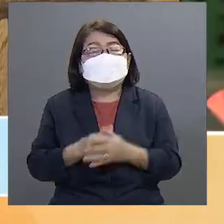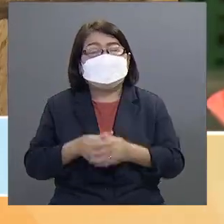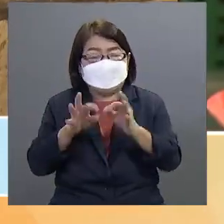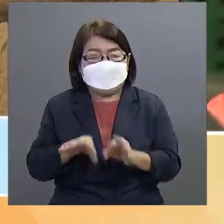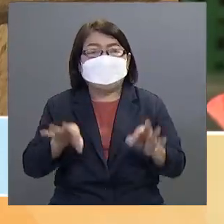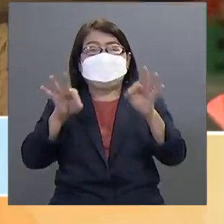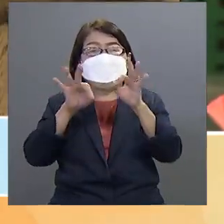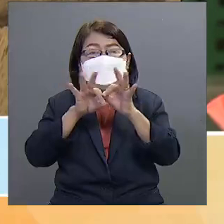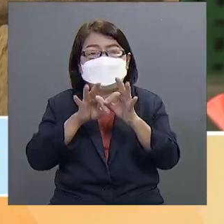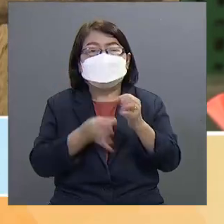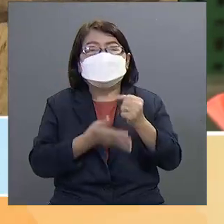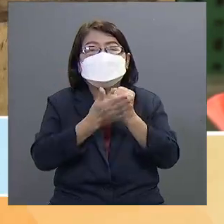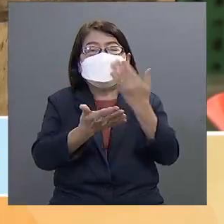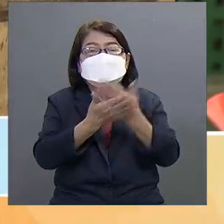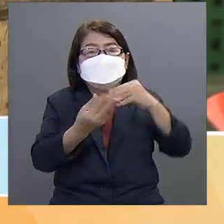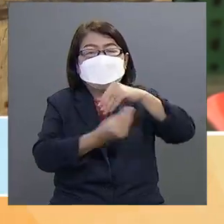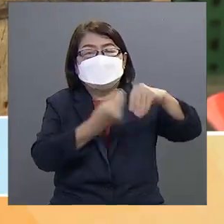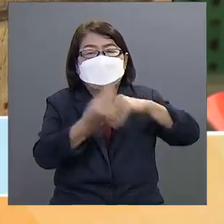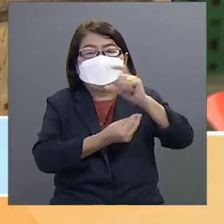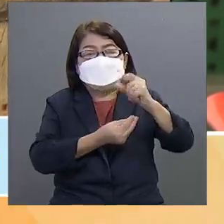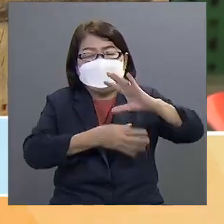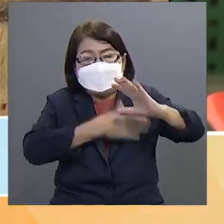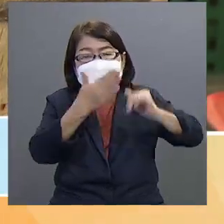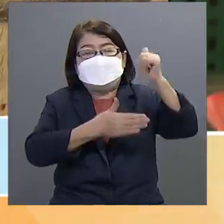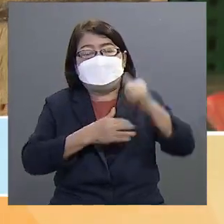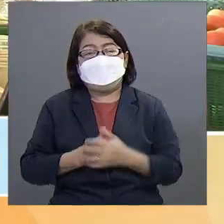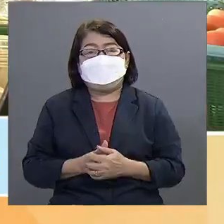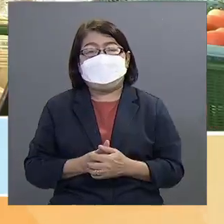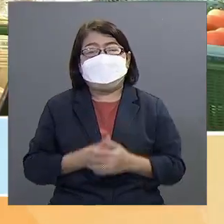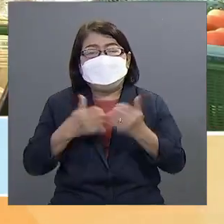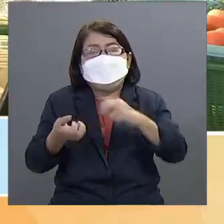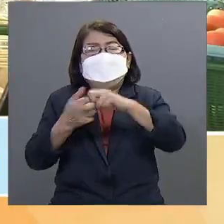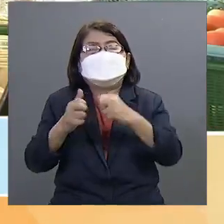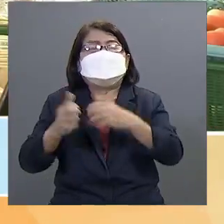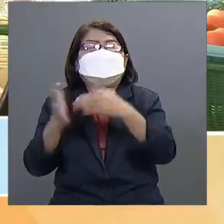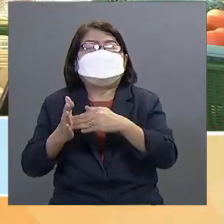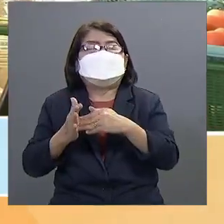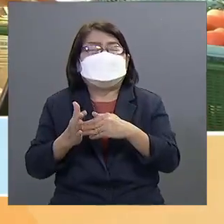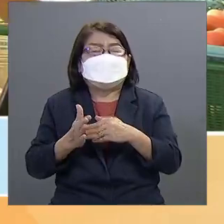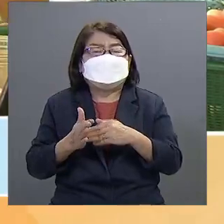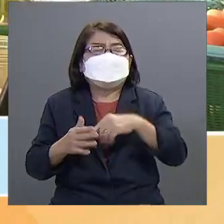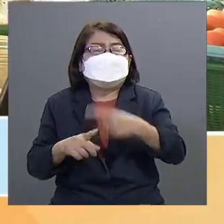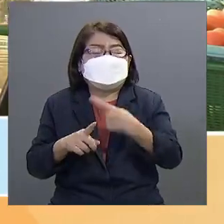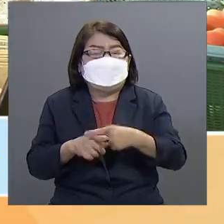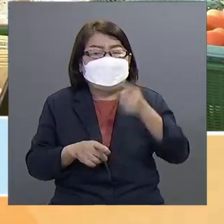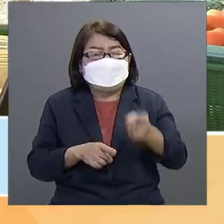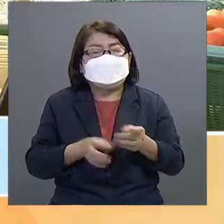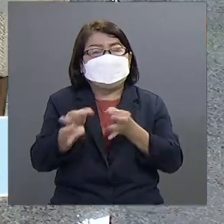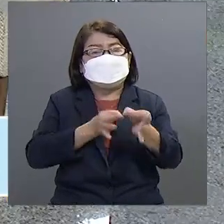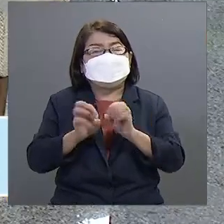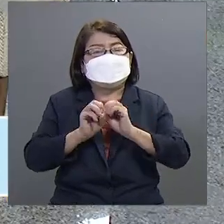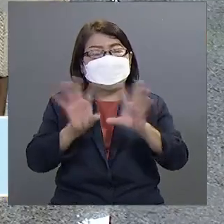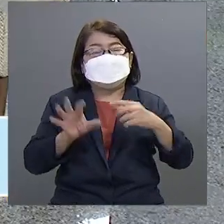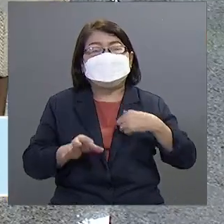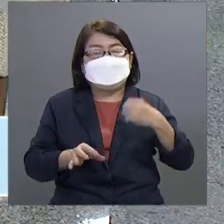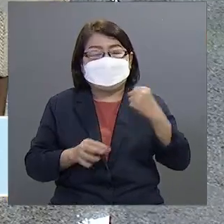จไทยได้จริงๆและจะบูมได้จริงนะครับตรงนี้แค่ accident ชั่วคราวเท่านั้นเองนะครับต้องสร้างความมั่นใจอะครับ ค่ะแต่จริงๆแล้วด้วยสถานการณ์โควิด19